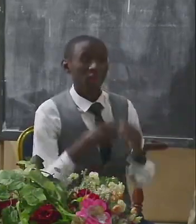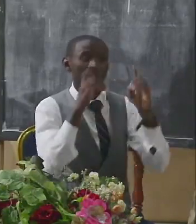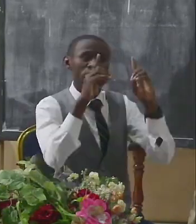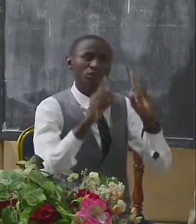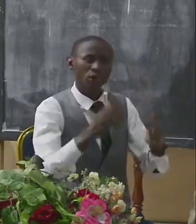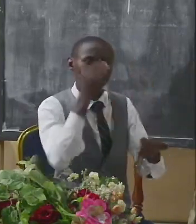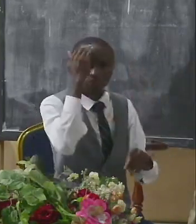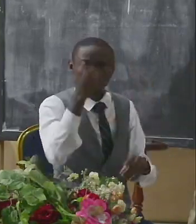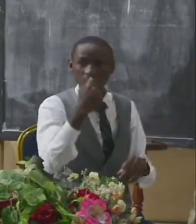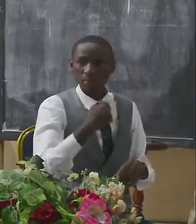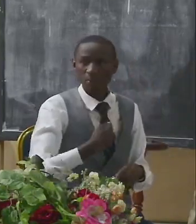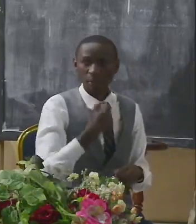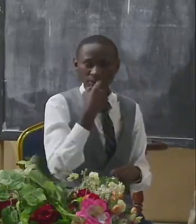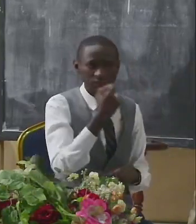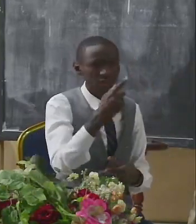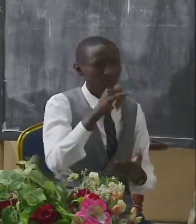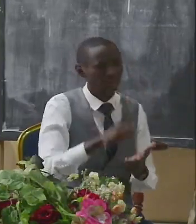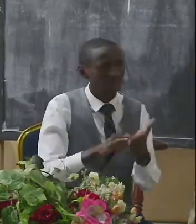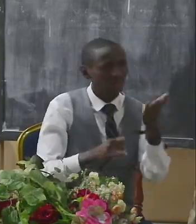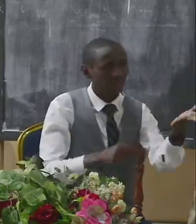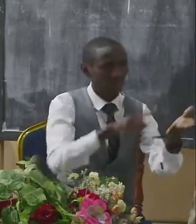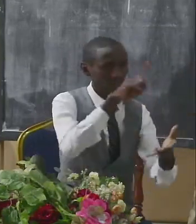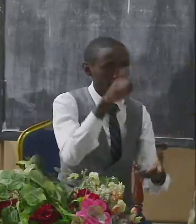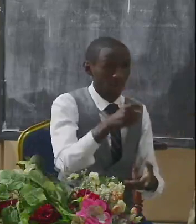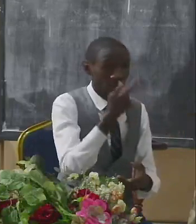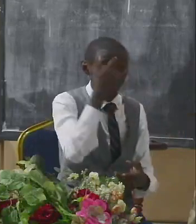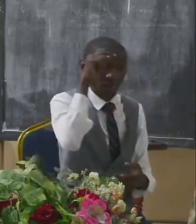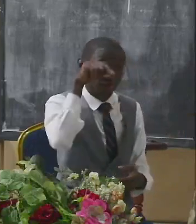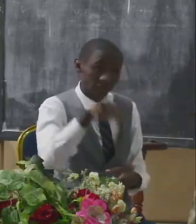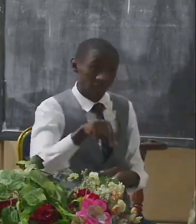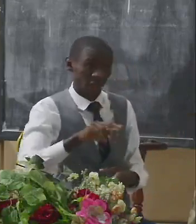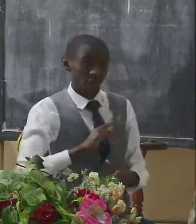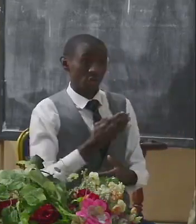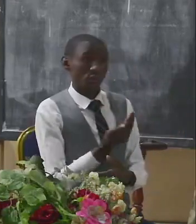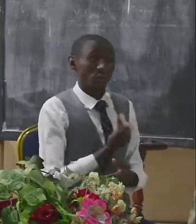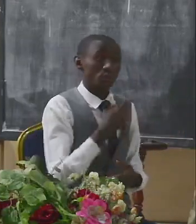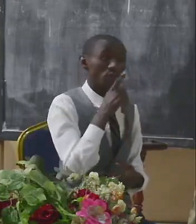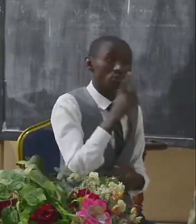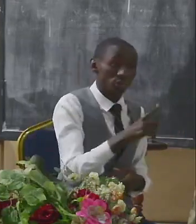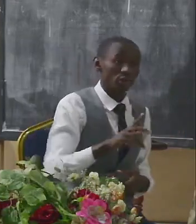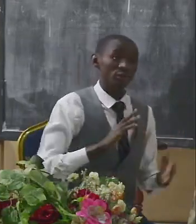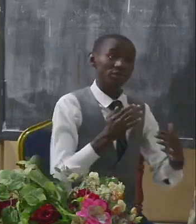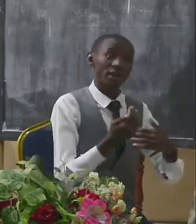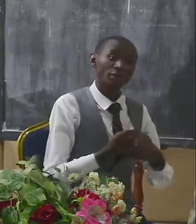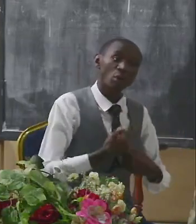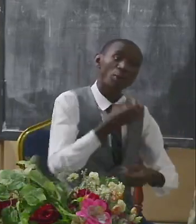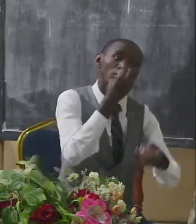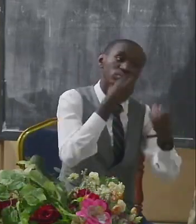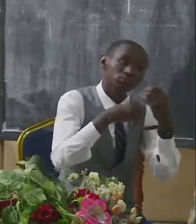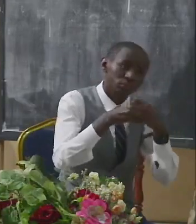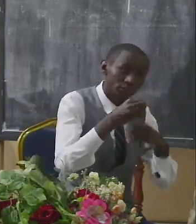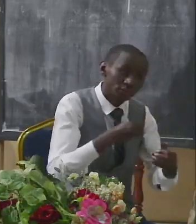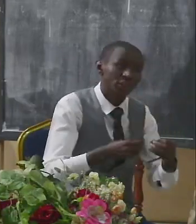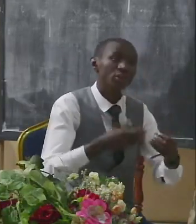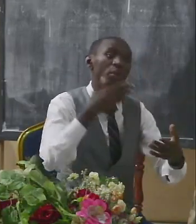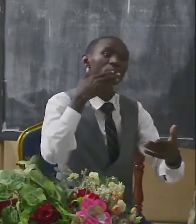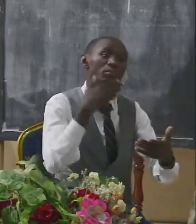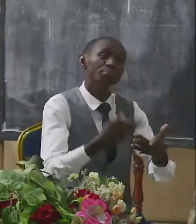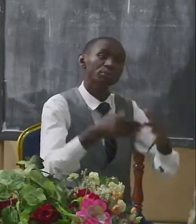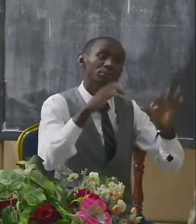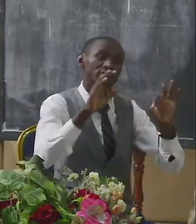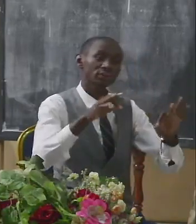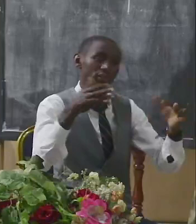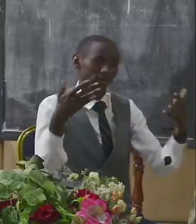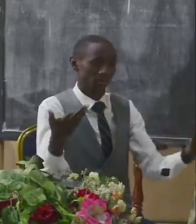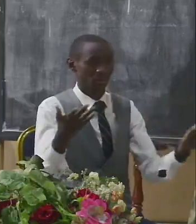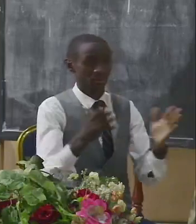pourquoi j'ai dit ceci? Asa kwa nini nasema hivi? Parce que nous sommes nourris de la bonne manière. Ni kwa sababu sisi tunalishwa vizuri